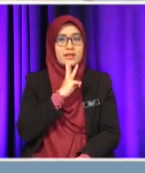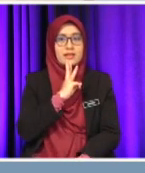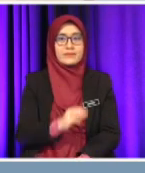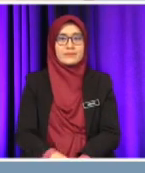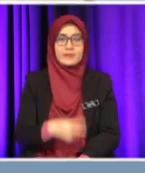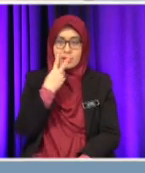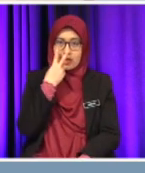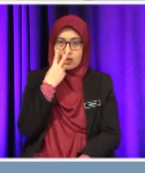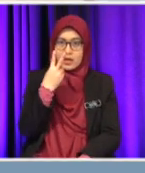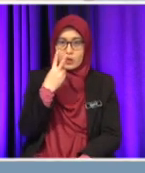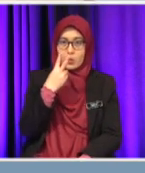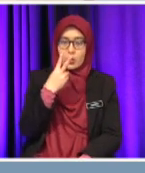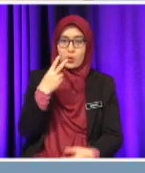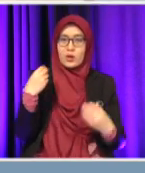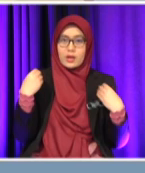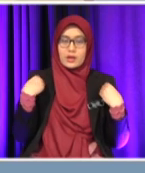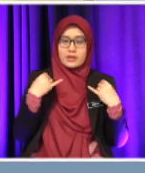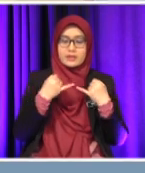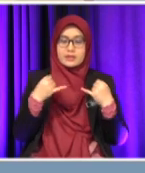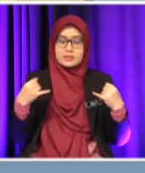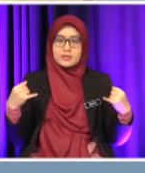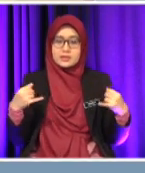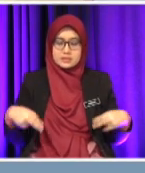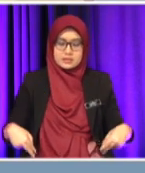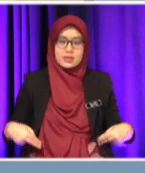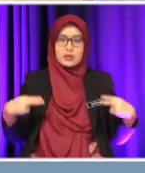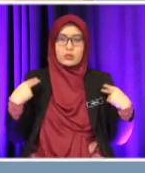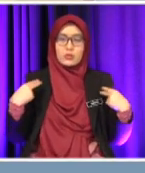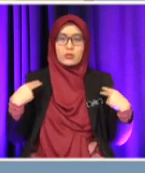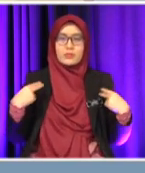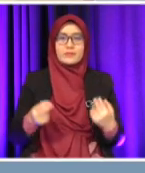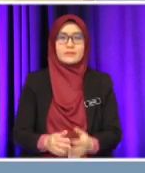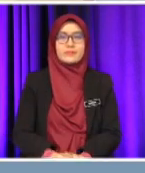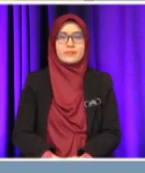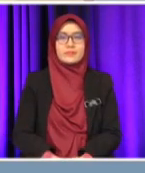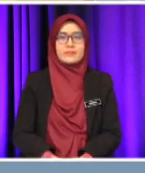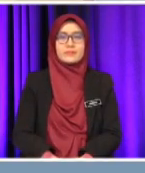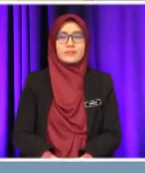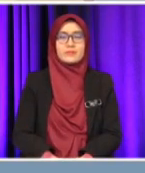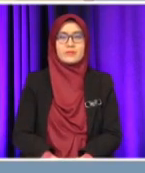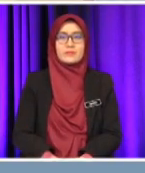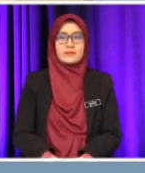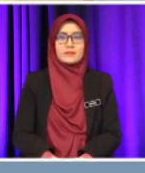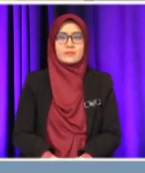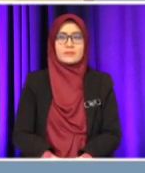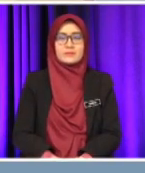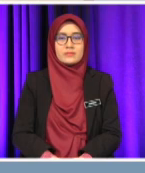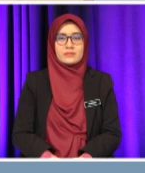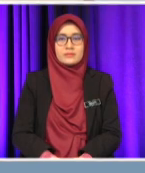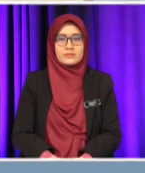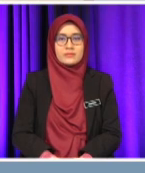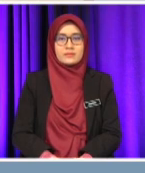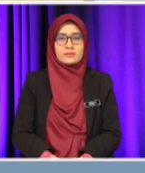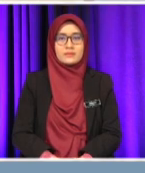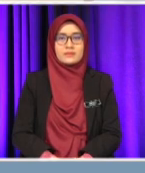ada jenis hidup di permukaan atau timbul ini hidup para terapung dan juga jenis hidup terapung Eh